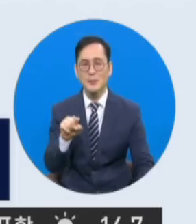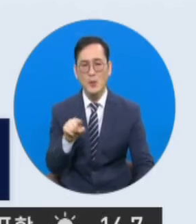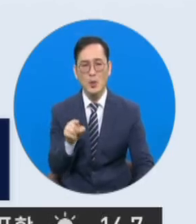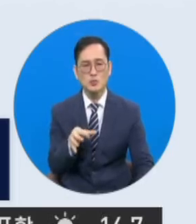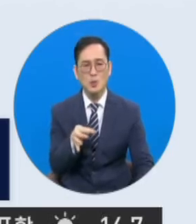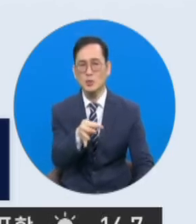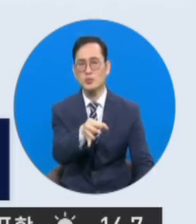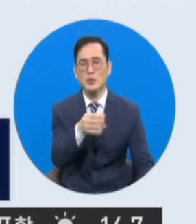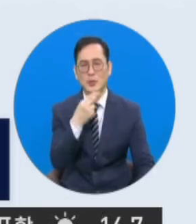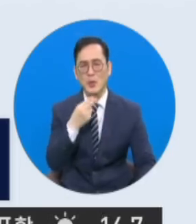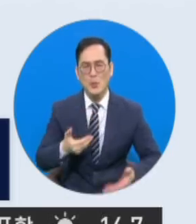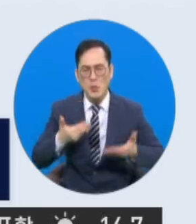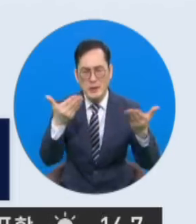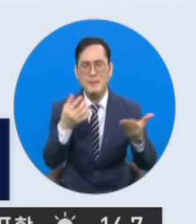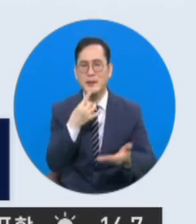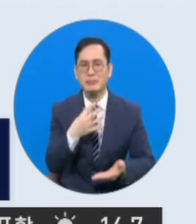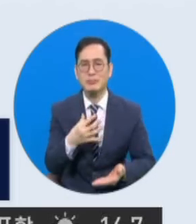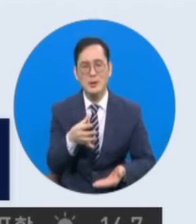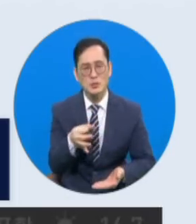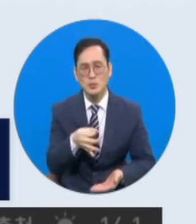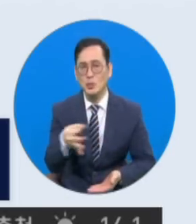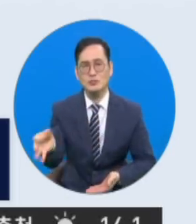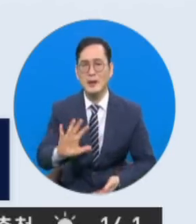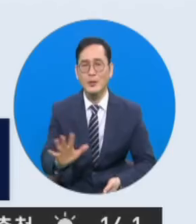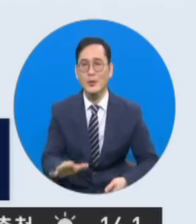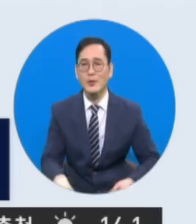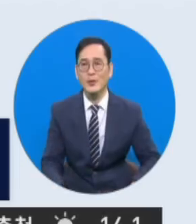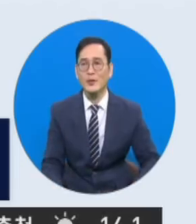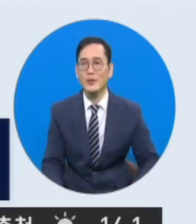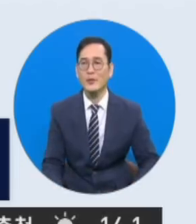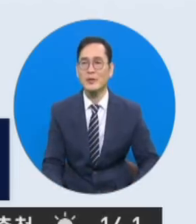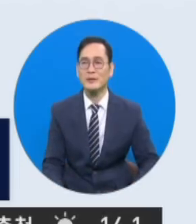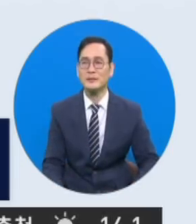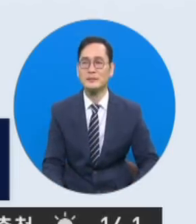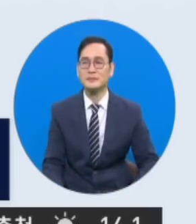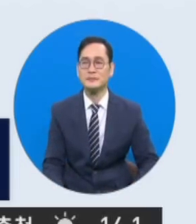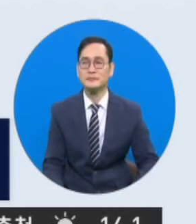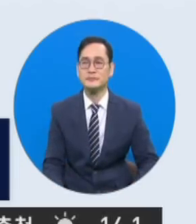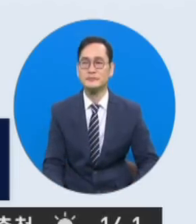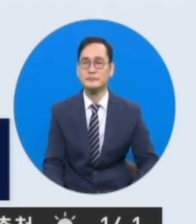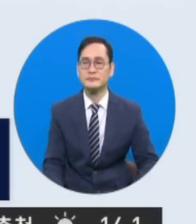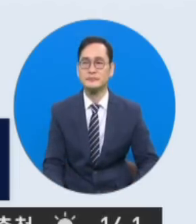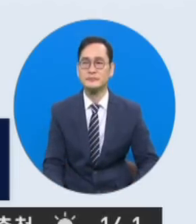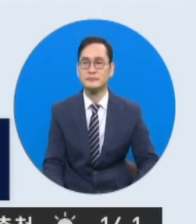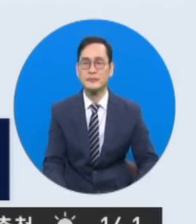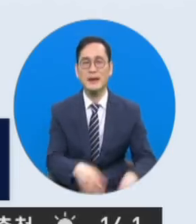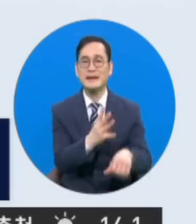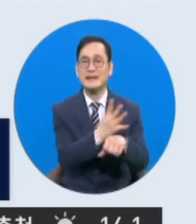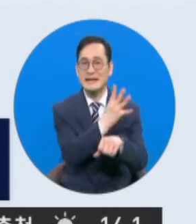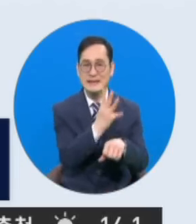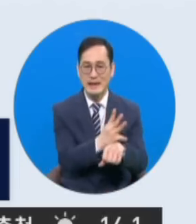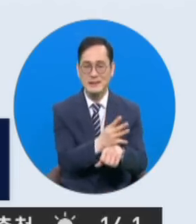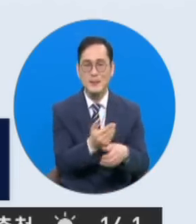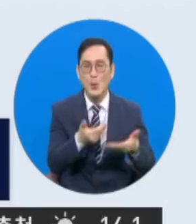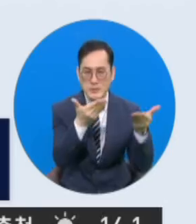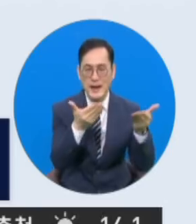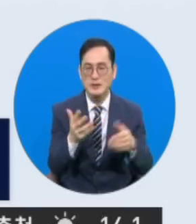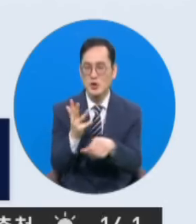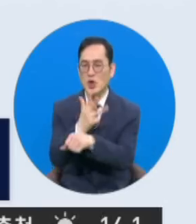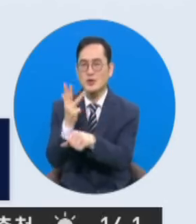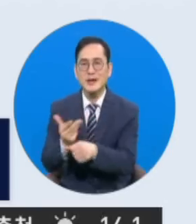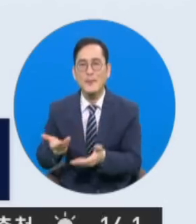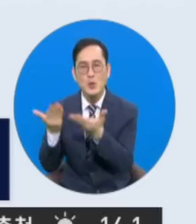또는 종일 8시간 자원봉사자를 모집했어요 그런데 4시간짜리는 식사를 안 주고